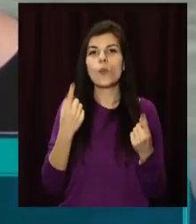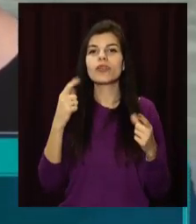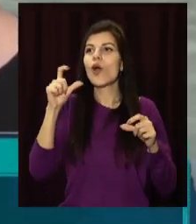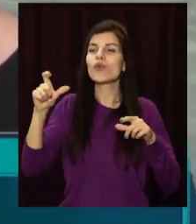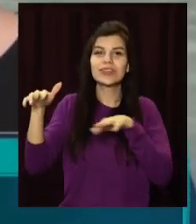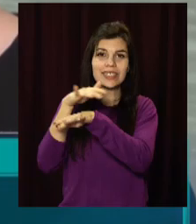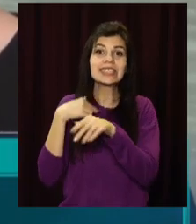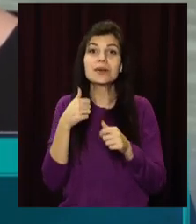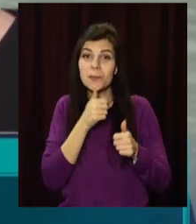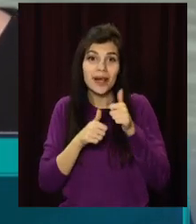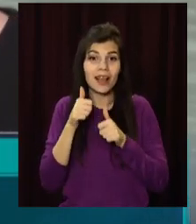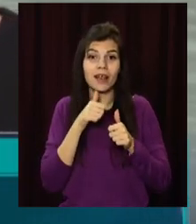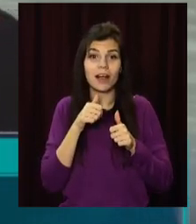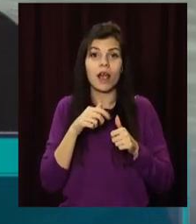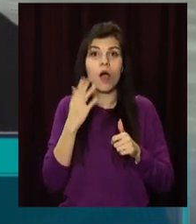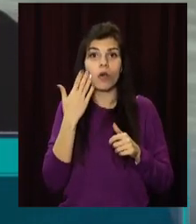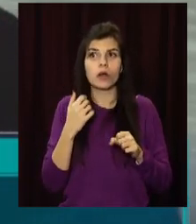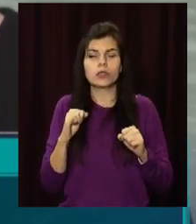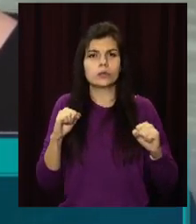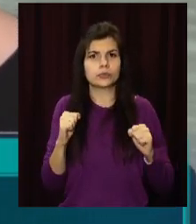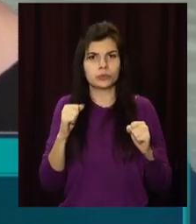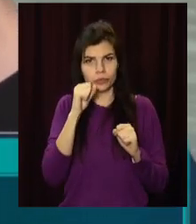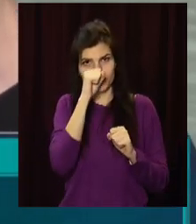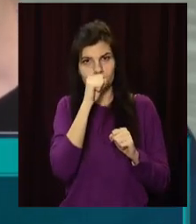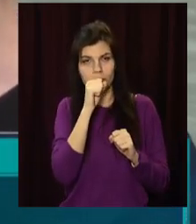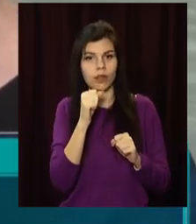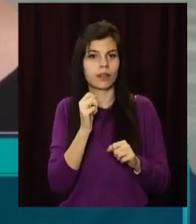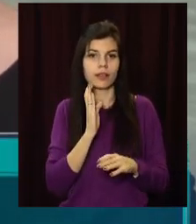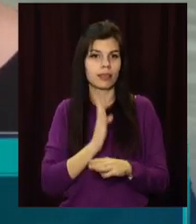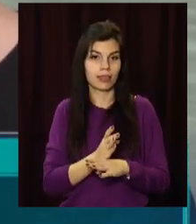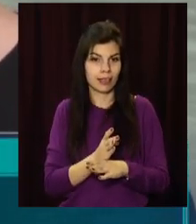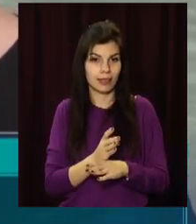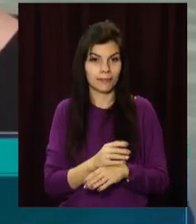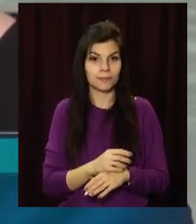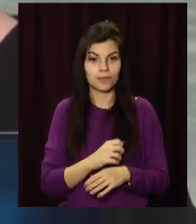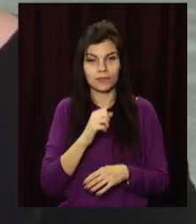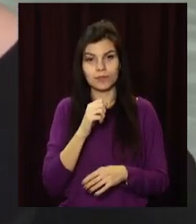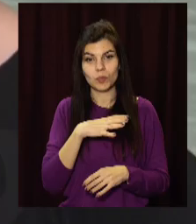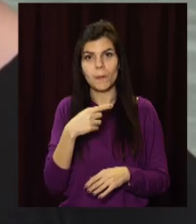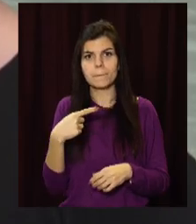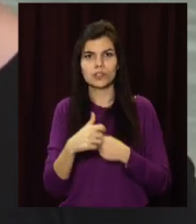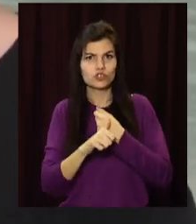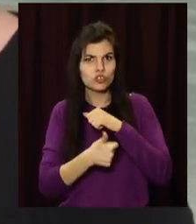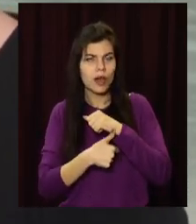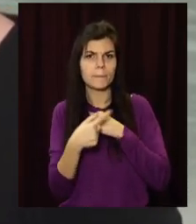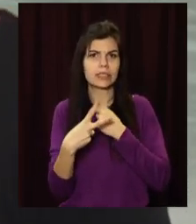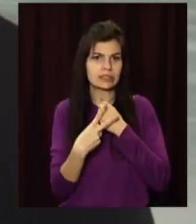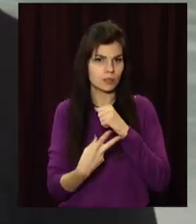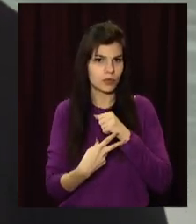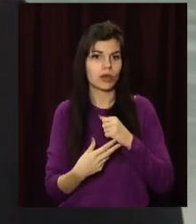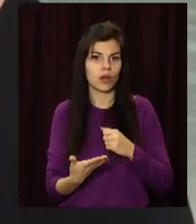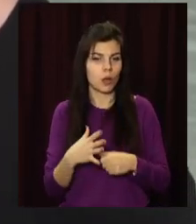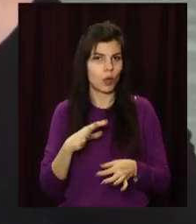Голіченко щойно повернулися на льодову арену і не приховують емоції. Кажуть, за час локдауну дуже скучили за ковзанами. Ми катались